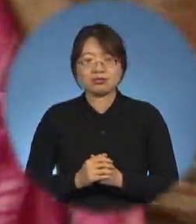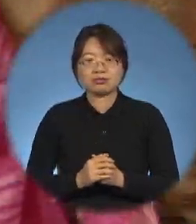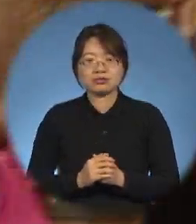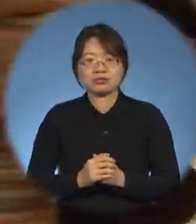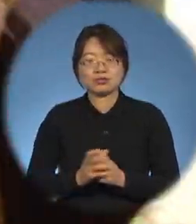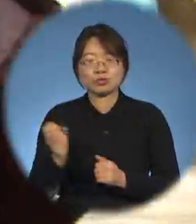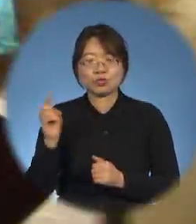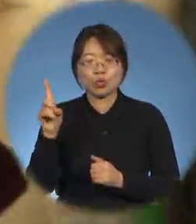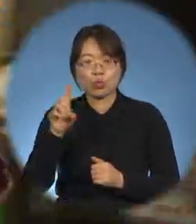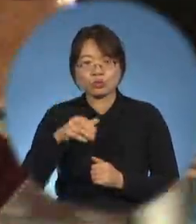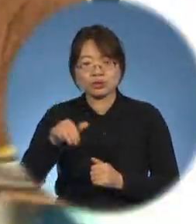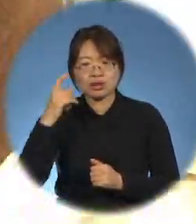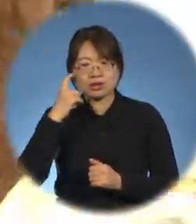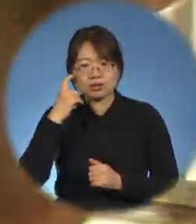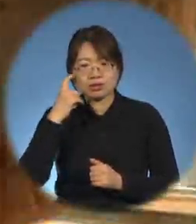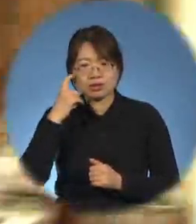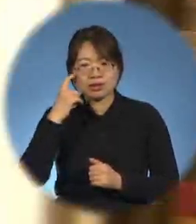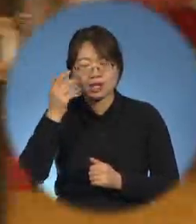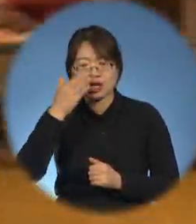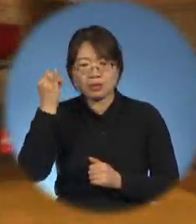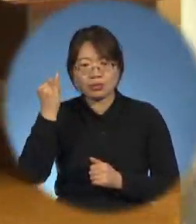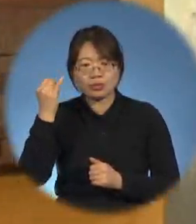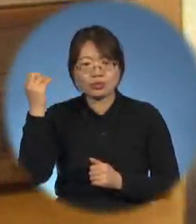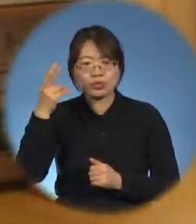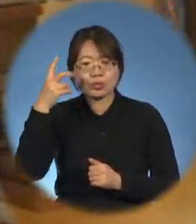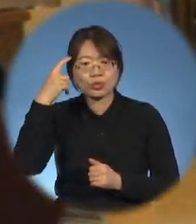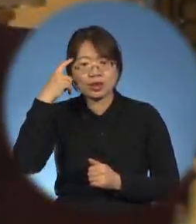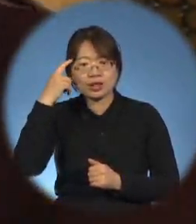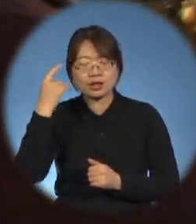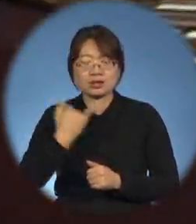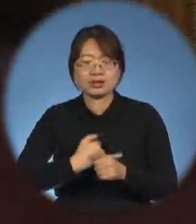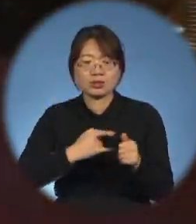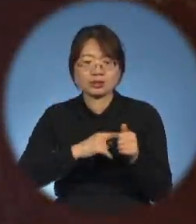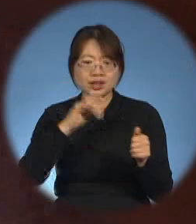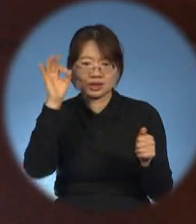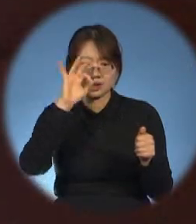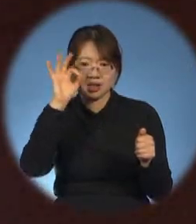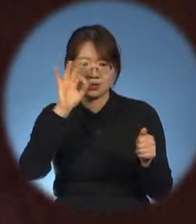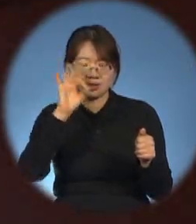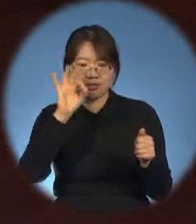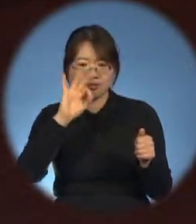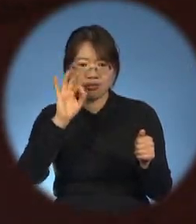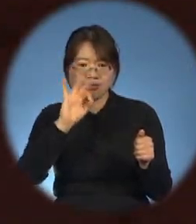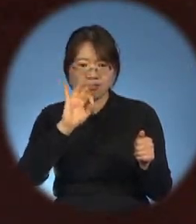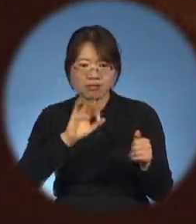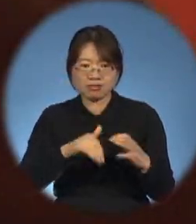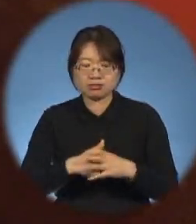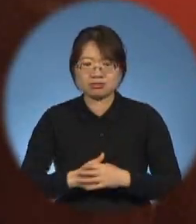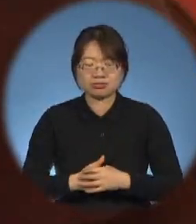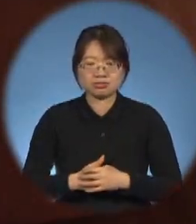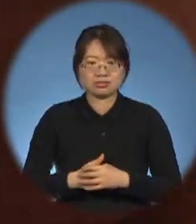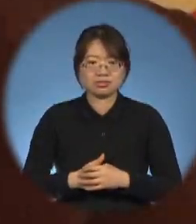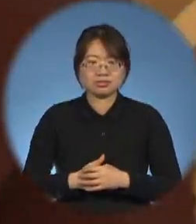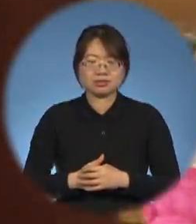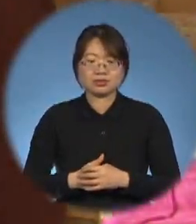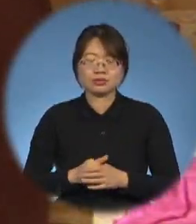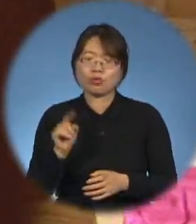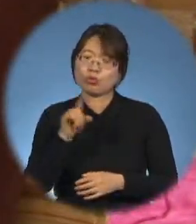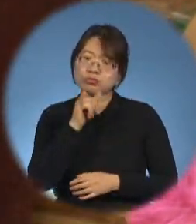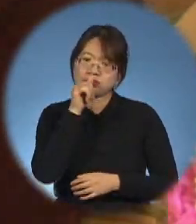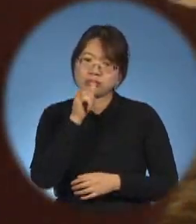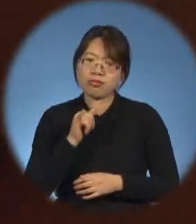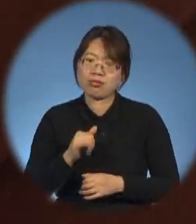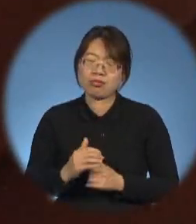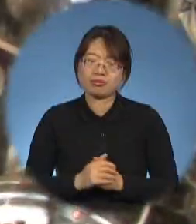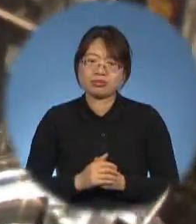어디가 써야 할 먼 이래요 아연과 는 찾으로 다뇨 아 어디 갔어 야 어